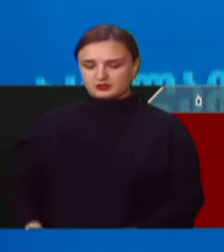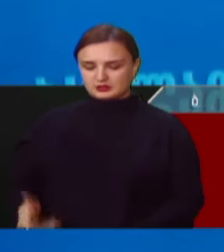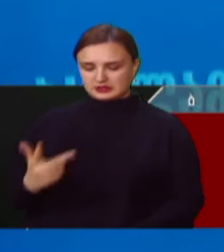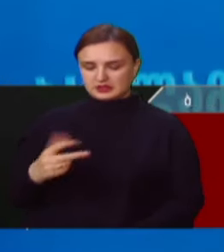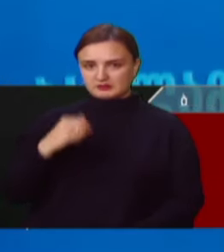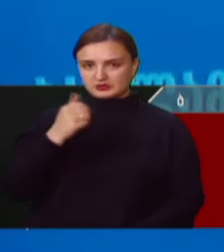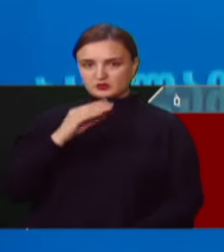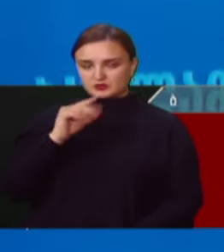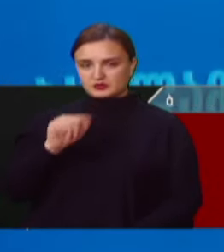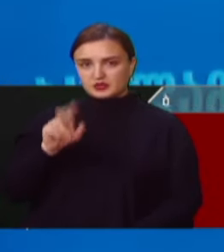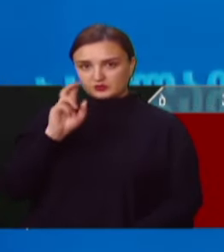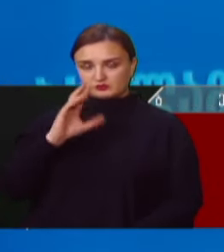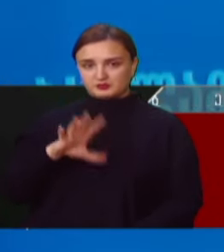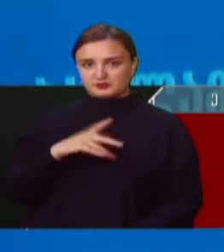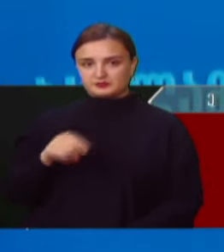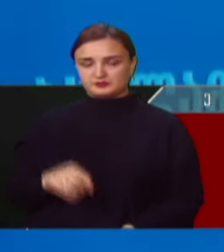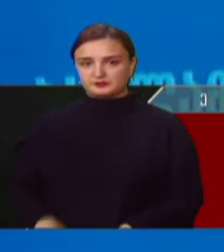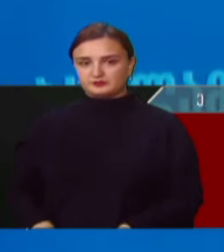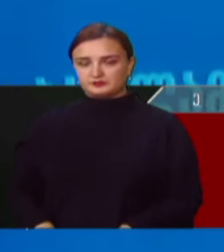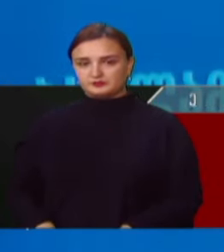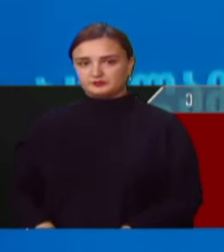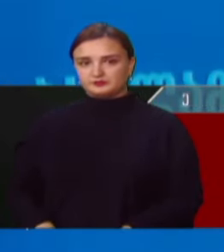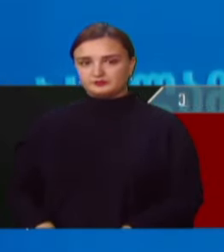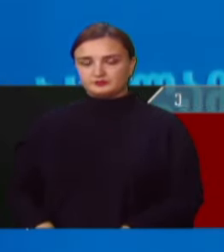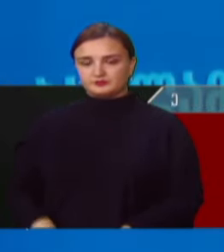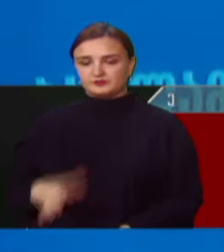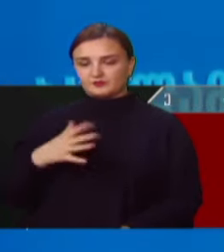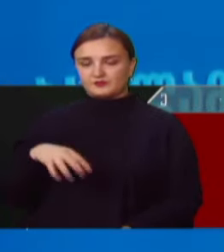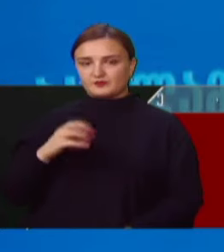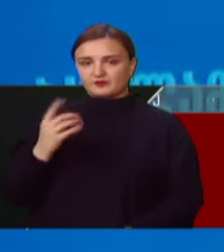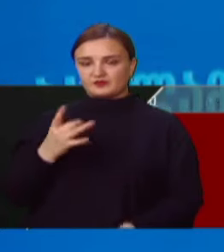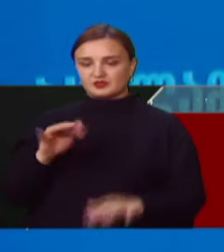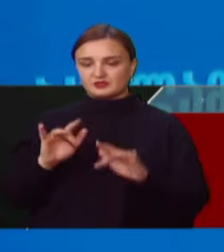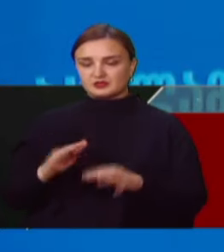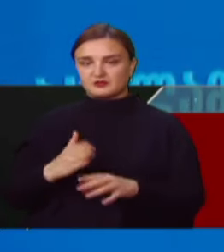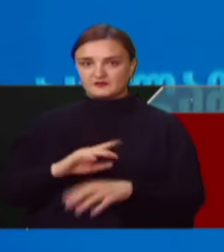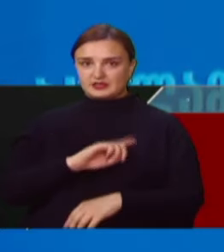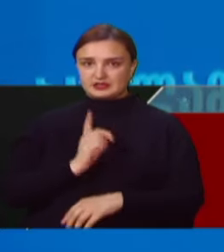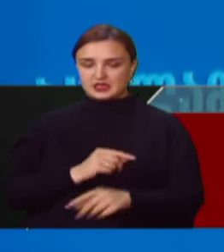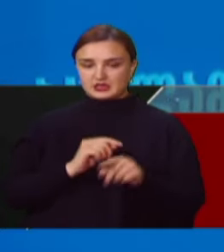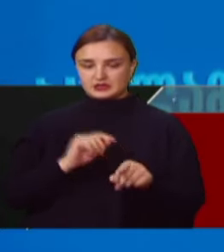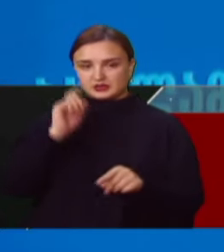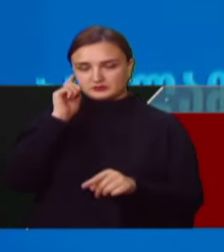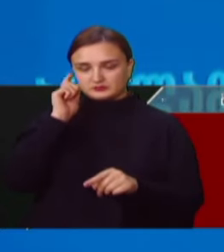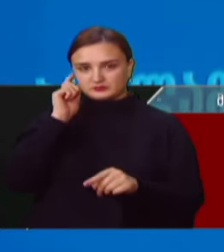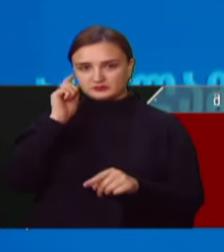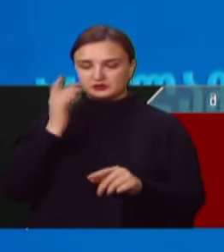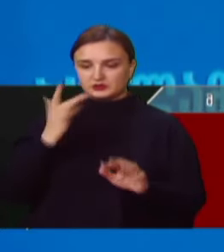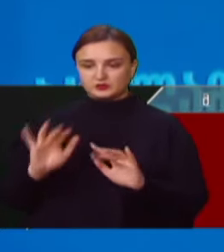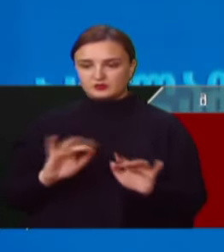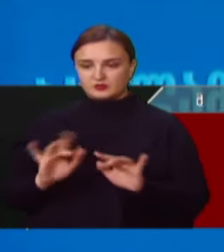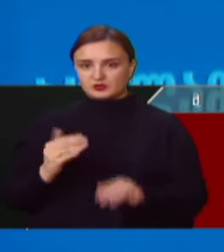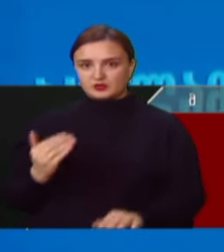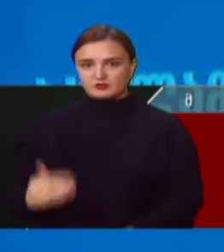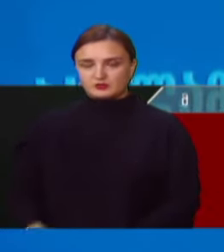2003 წელს, როდესაც მოვიდნენ ხელისუფლებაში. ჩვენ კიდევ ერთხელ საქმე გვაქვს ძალასთან, ნაციონალური